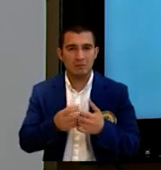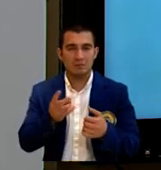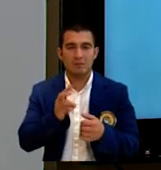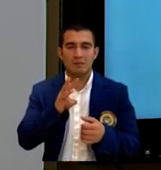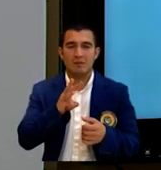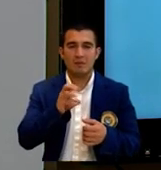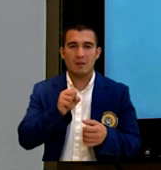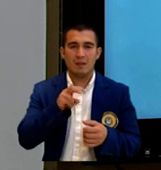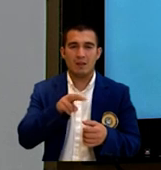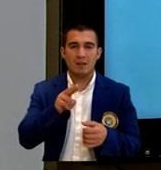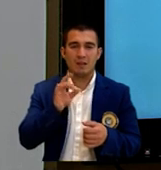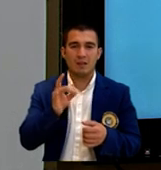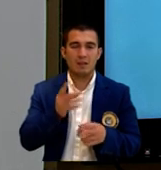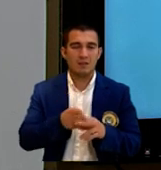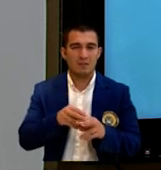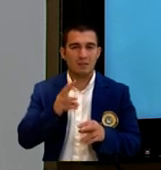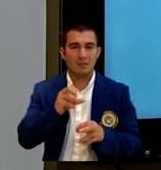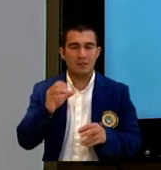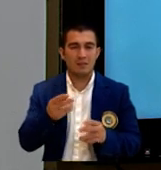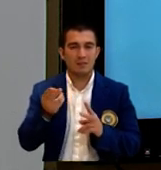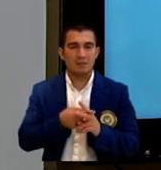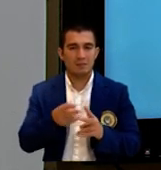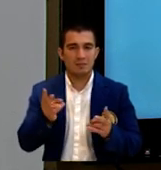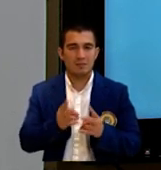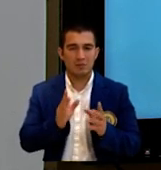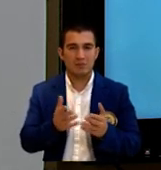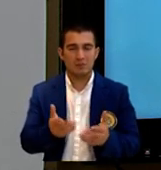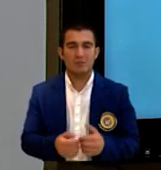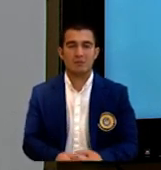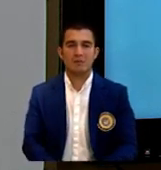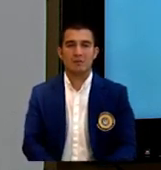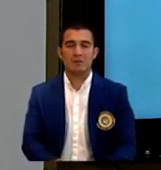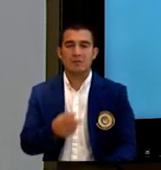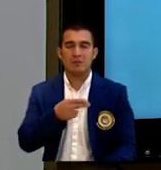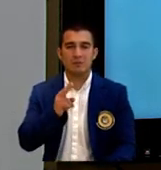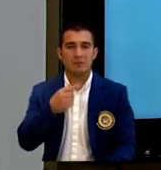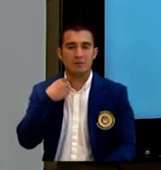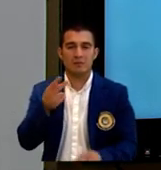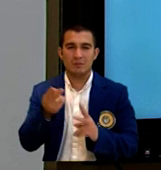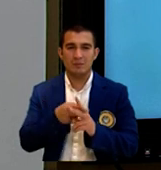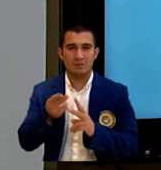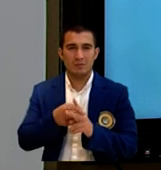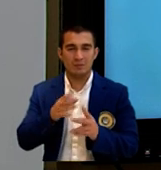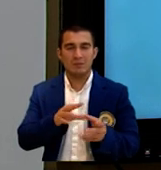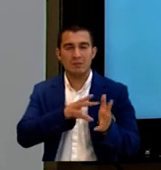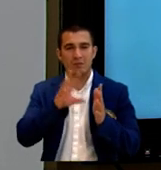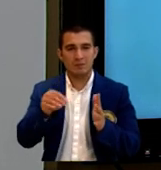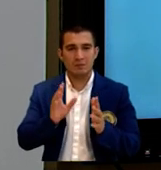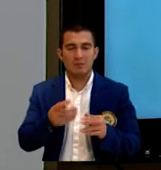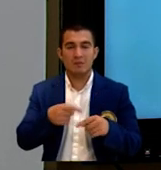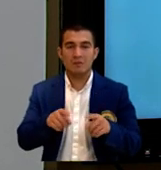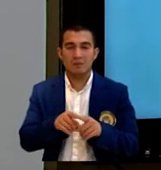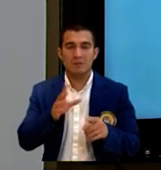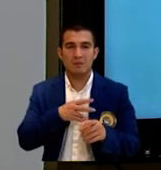molar massani Avogadro soniga bo'lishimiz kerak bo'ladi, Avogadro doimiysiga. Demak, Avogadro doimiysi yuqoriga chiqib ketadi.